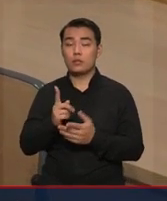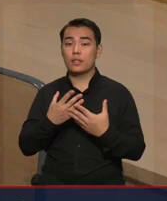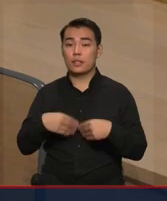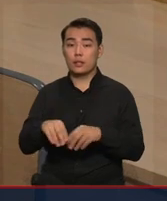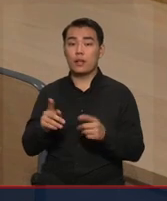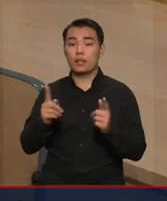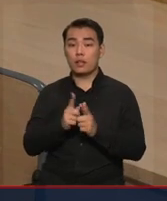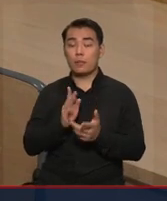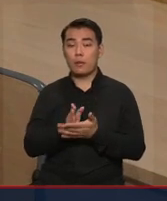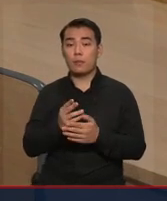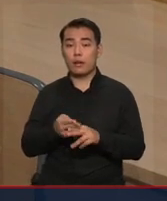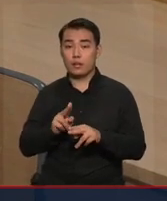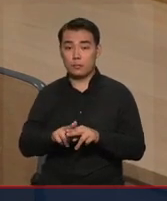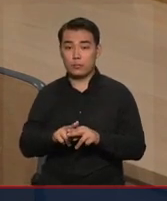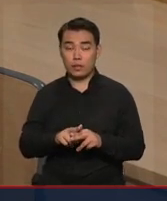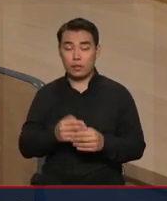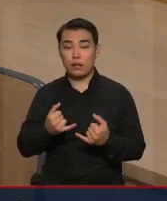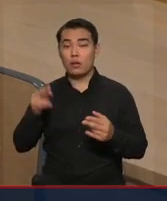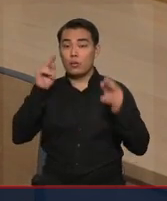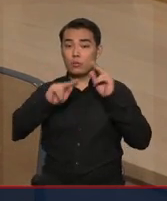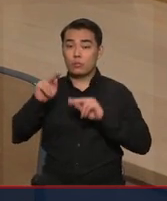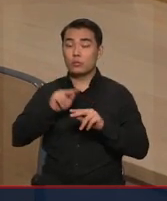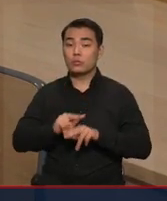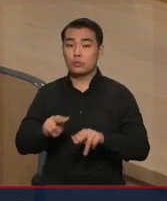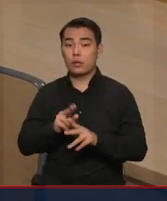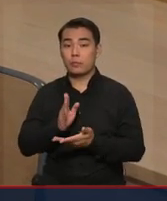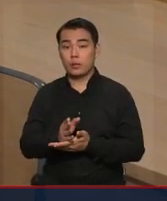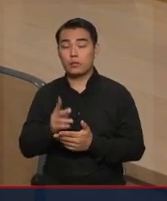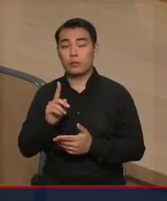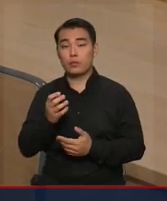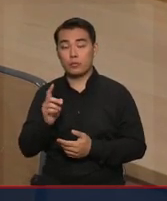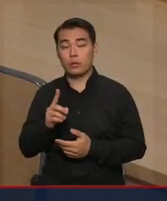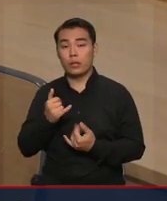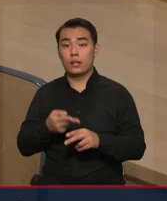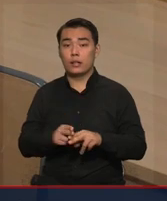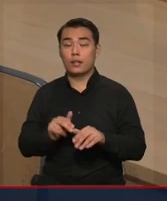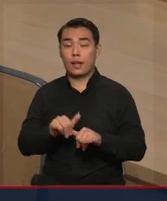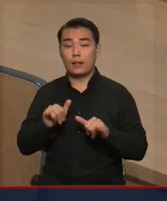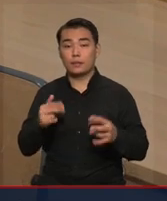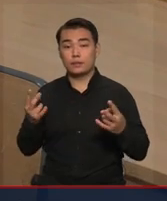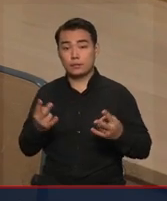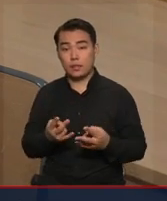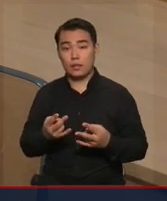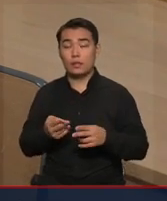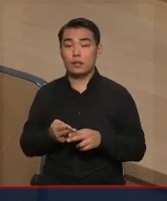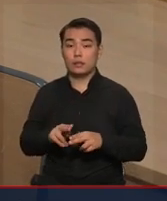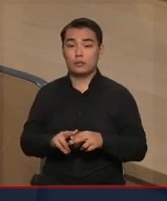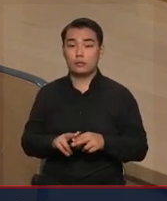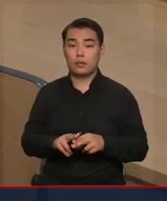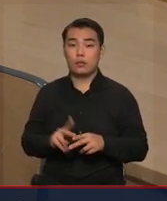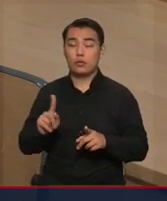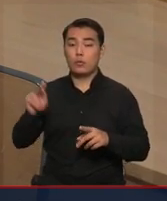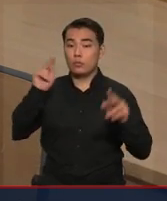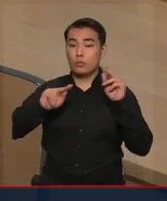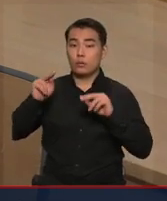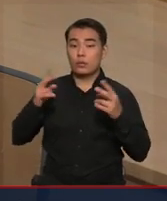кездесу жасайды. Сонда үйретіп кетем, ал бірақ та оны дамыту керек, оны баланы үйрету